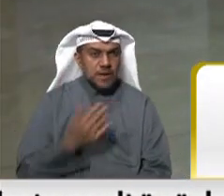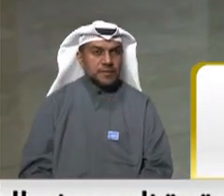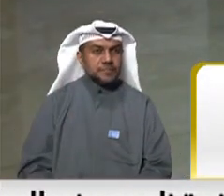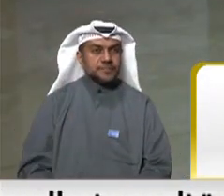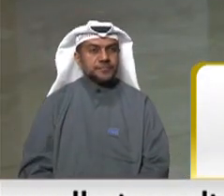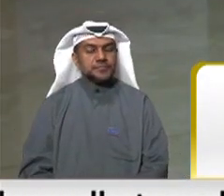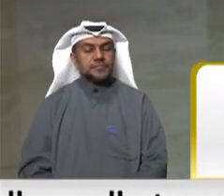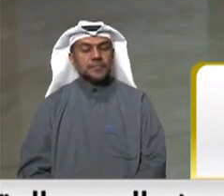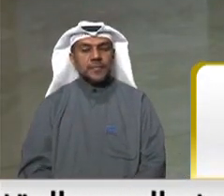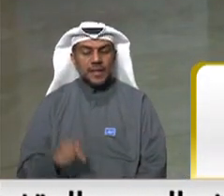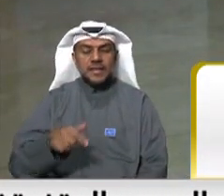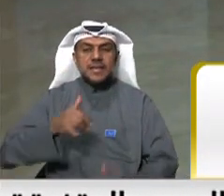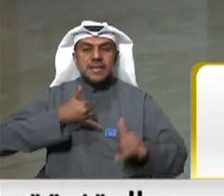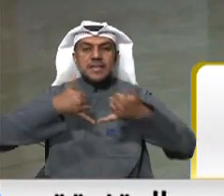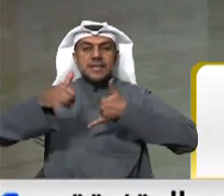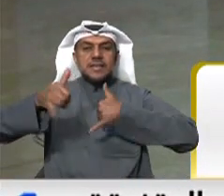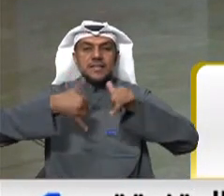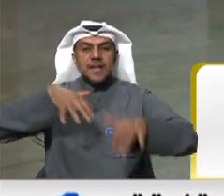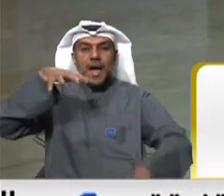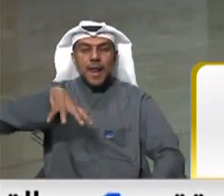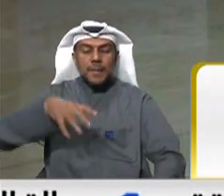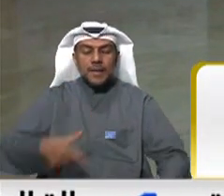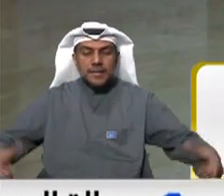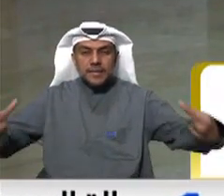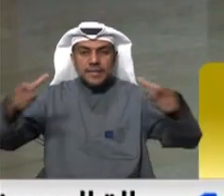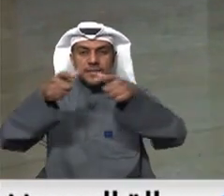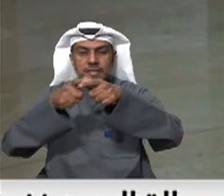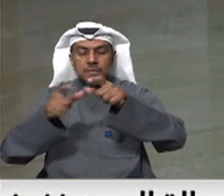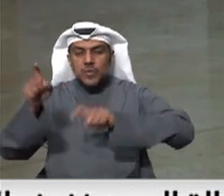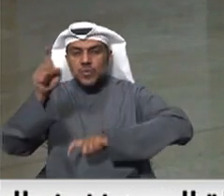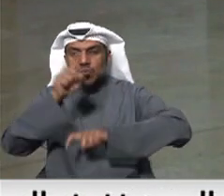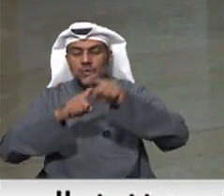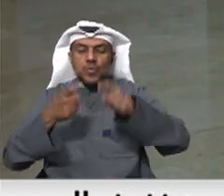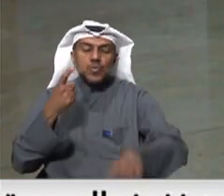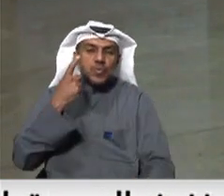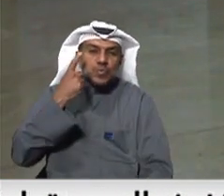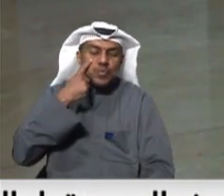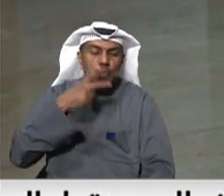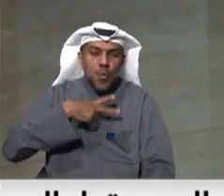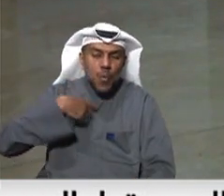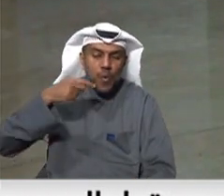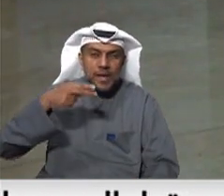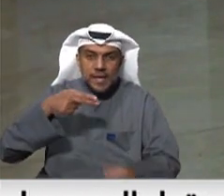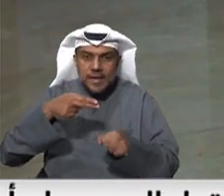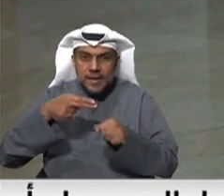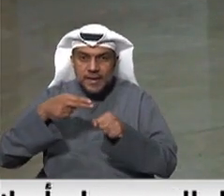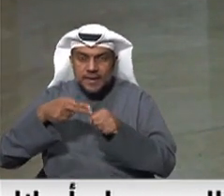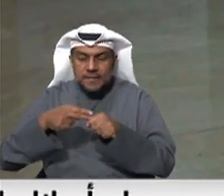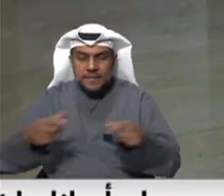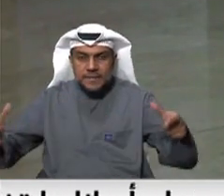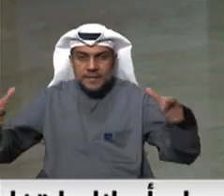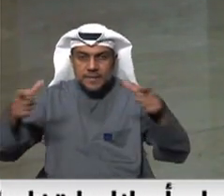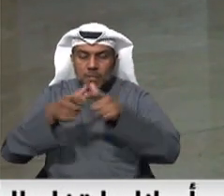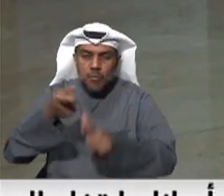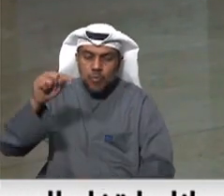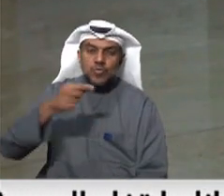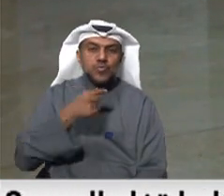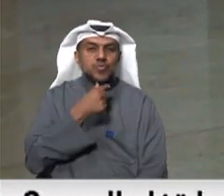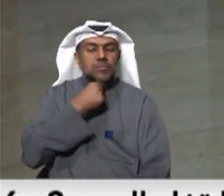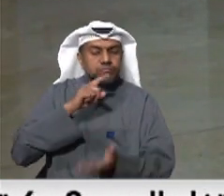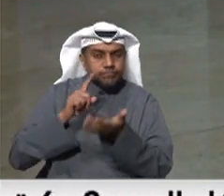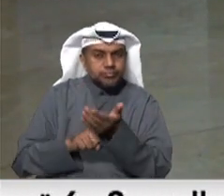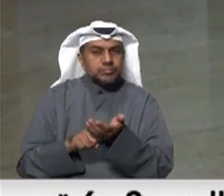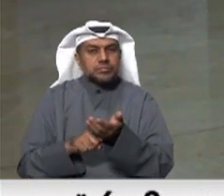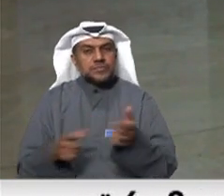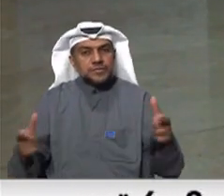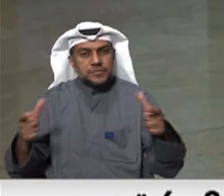مشاورات دقيقة وملفات هامة تنتظر وزراء الطاقة لدول المنتدى في اجتماعهم غدا الجمعة، والرهان